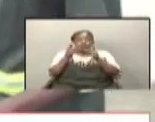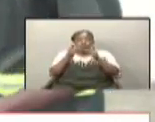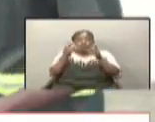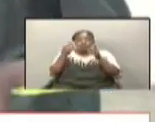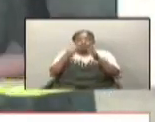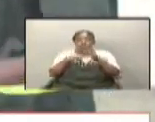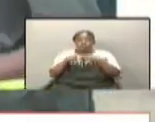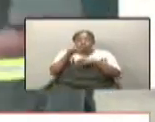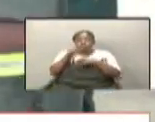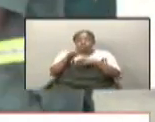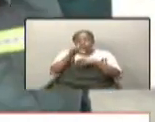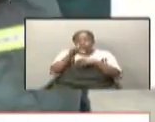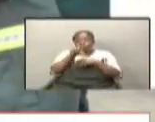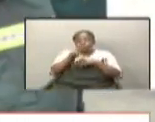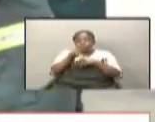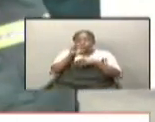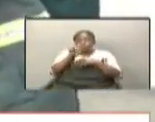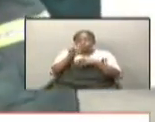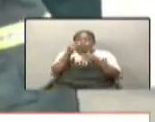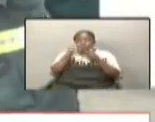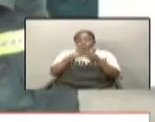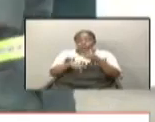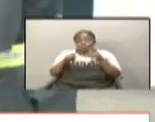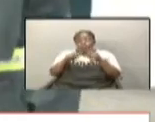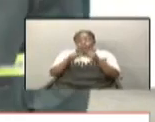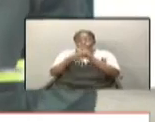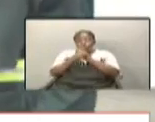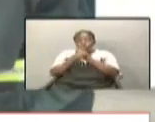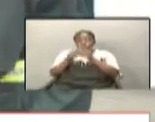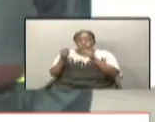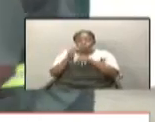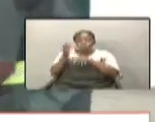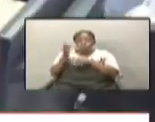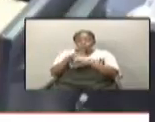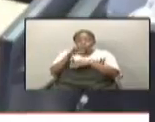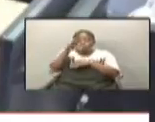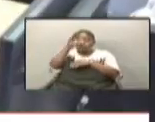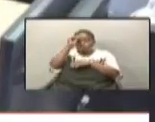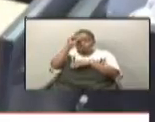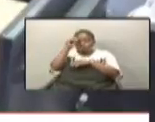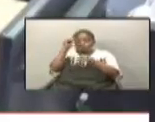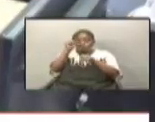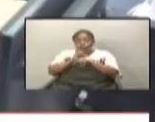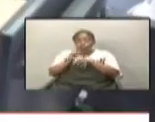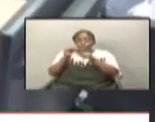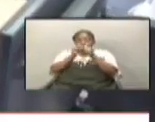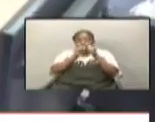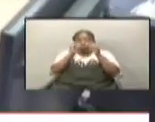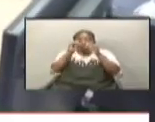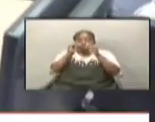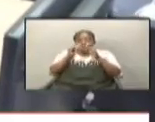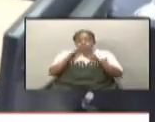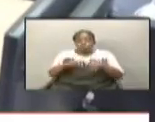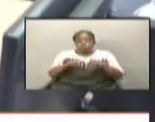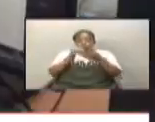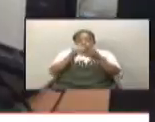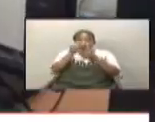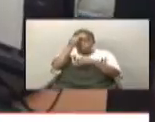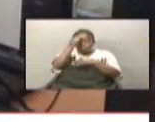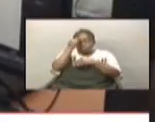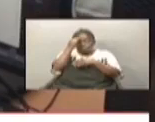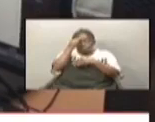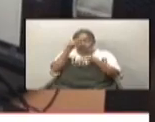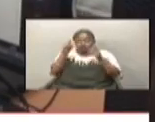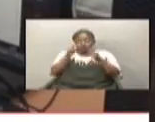paspero ew'omulundi guno Sebowa agambye nti n'abakugu okuva mu minisitule y'ebyenjigiriza bakolera wamu n'abasomesa okuyamba abayizi